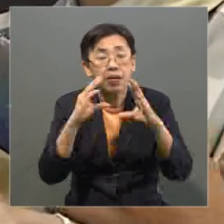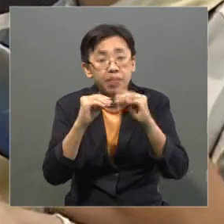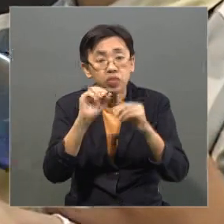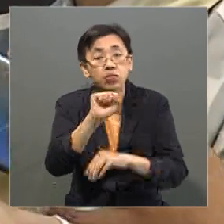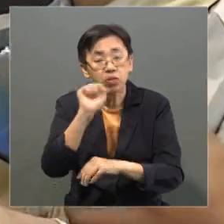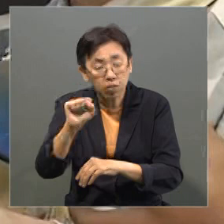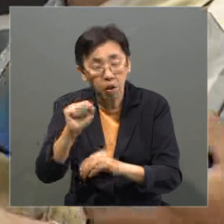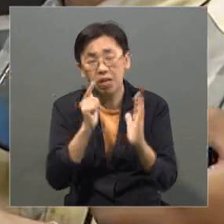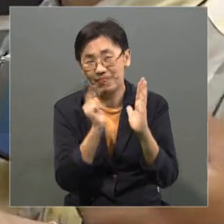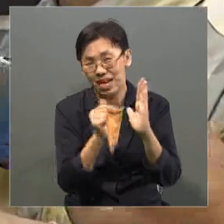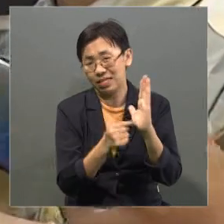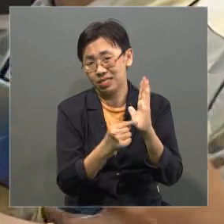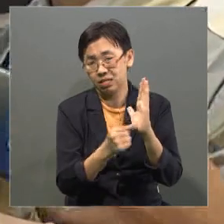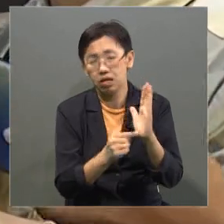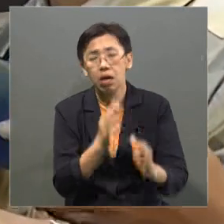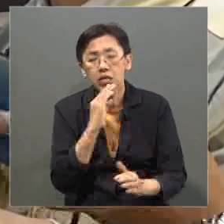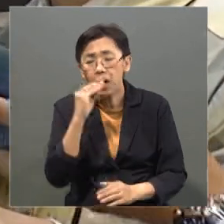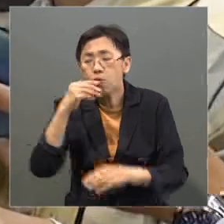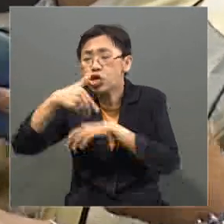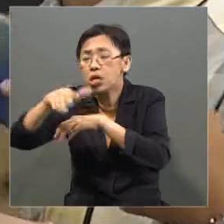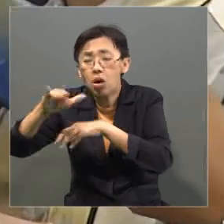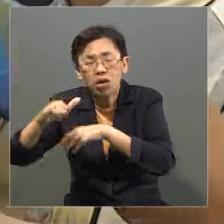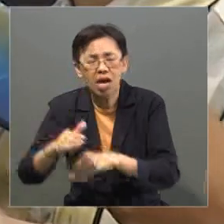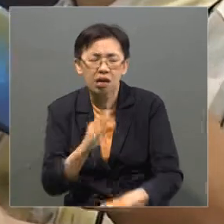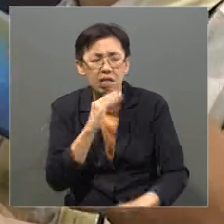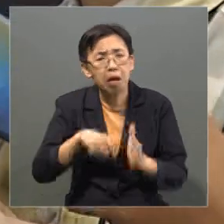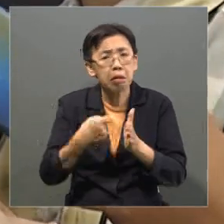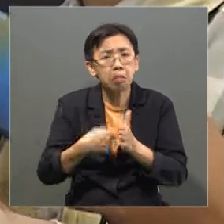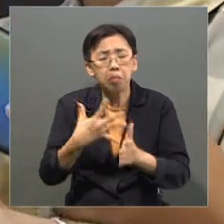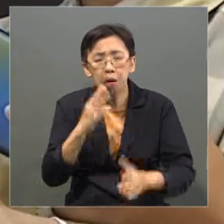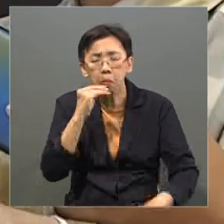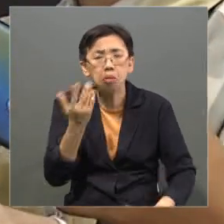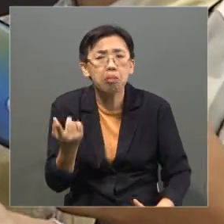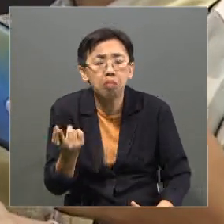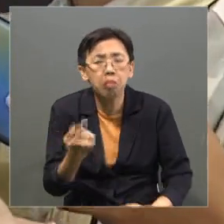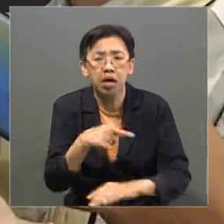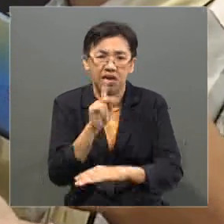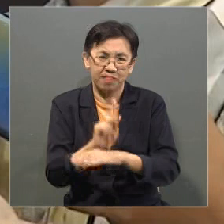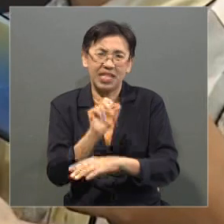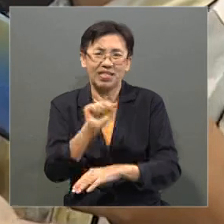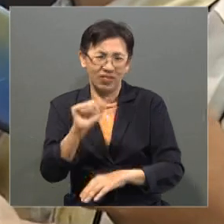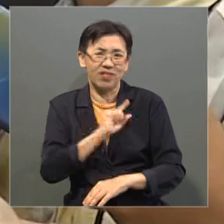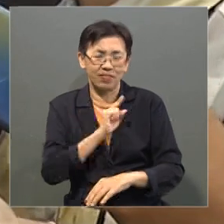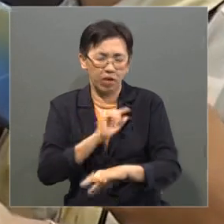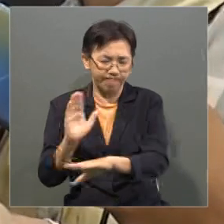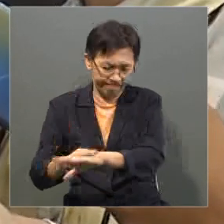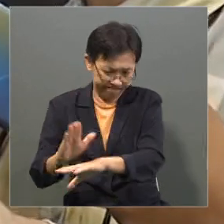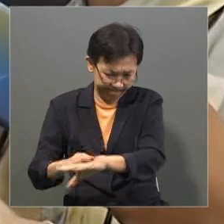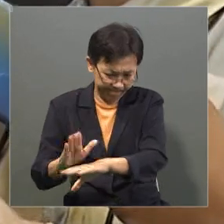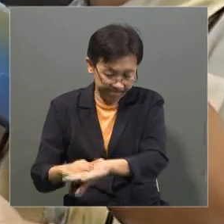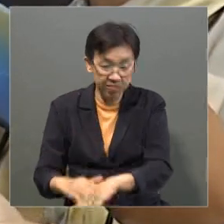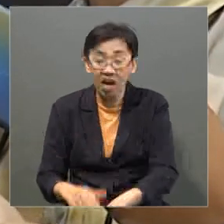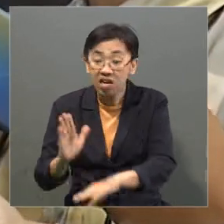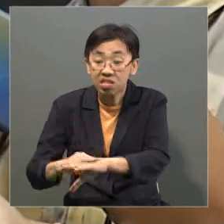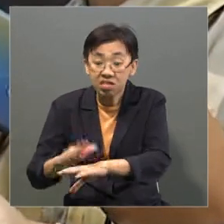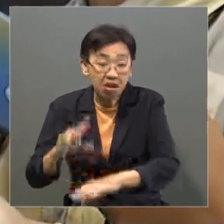คทุกสมัยการกล่าวถึงบุคคลภายนอกโดยไม่จำเป็นหน้าที่ของประธานสภาที่ทำหน้าที่ตักเตือนแต่ถ้า